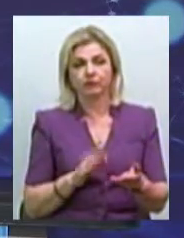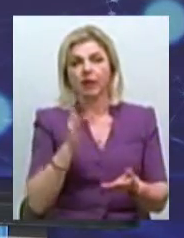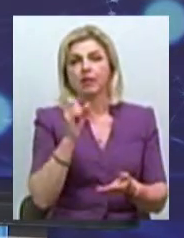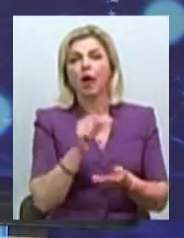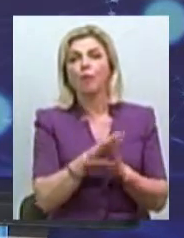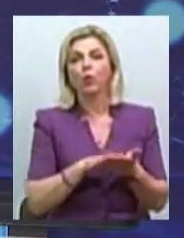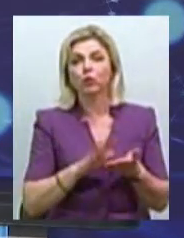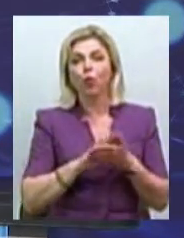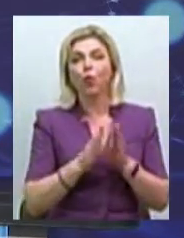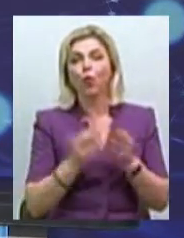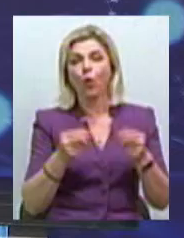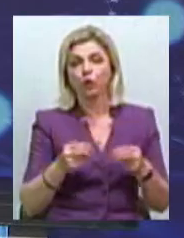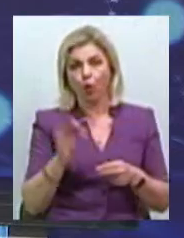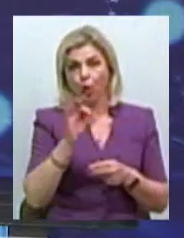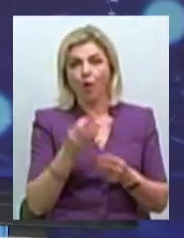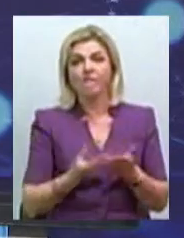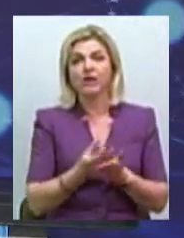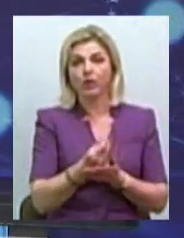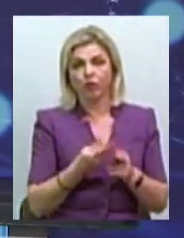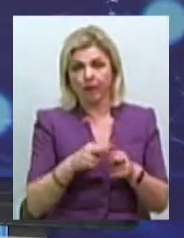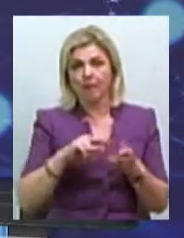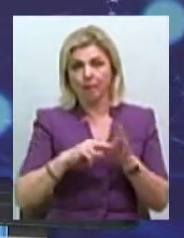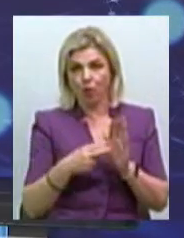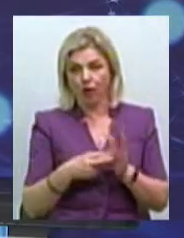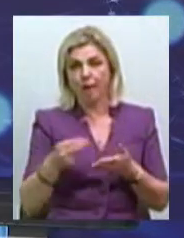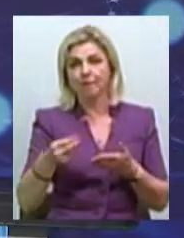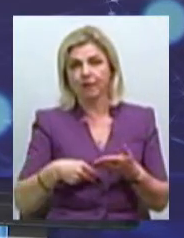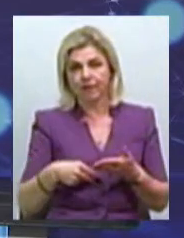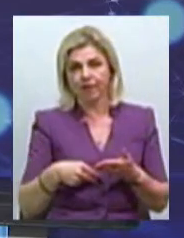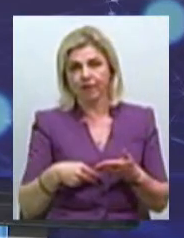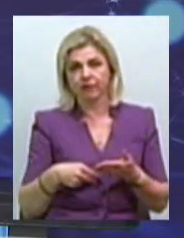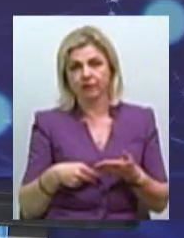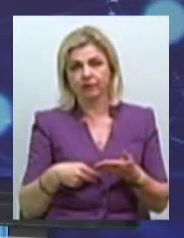продовження угоди про фінансування цього проєкту підписав